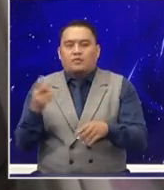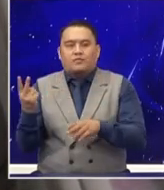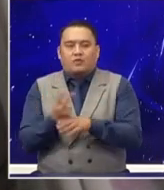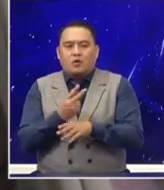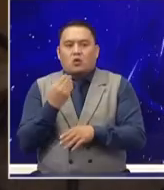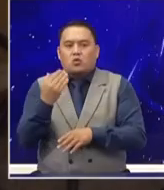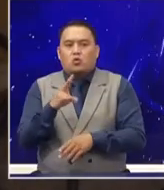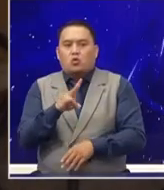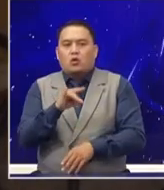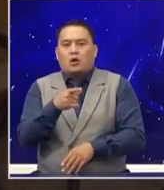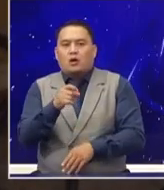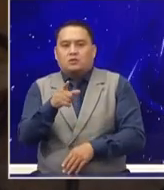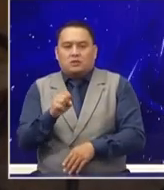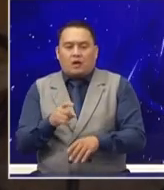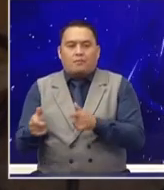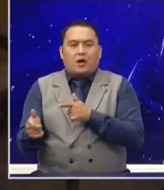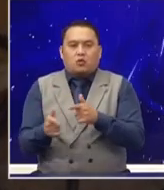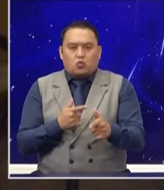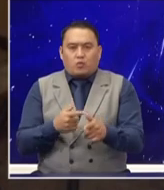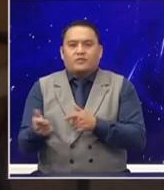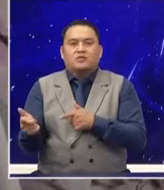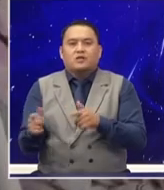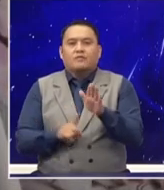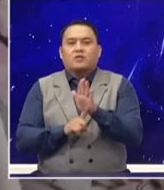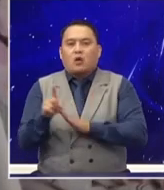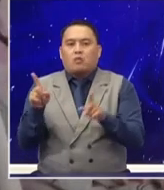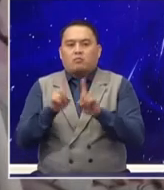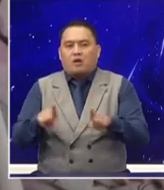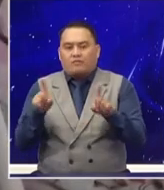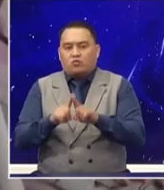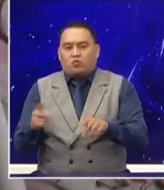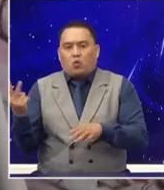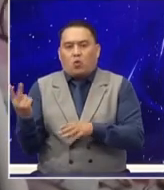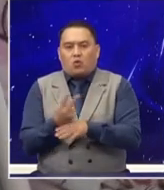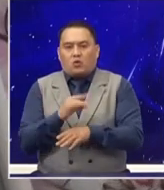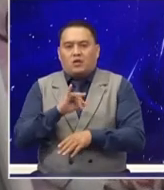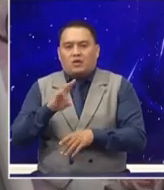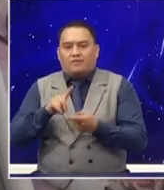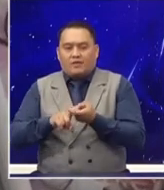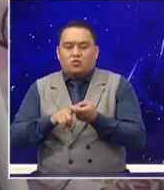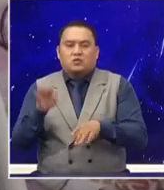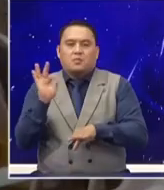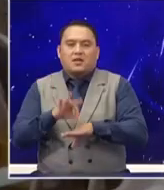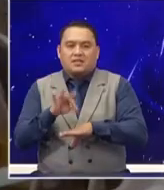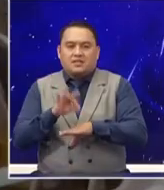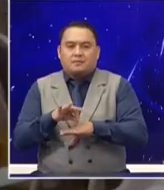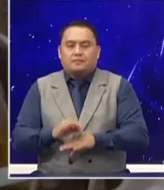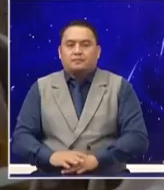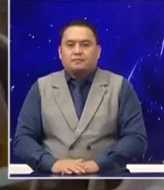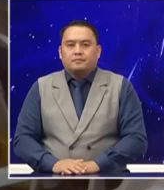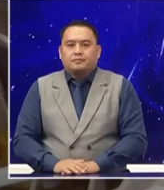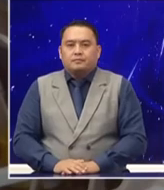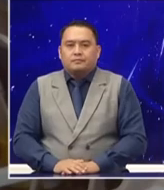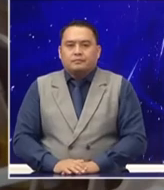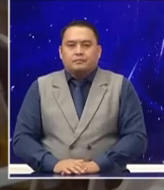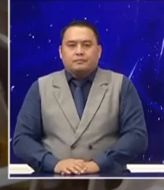По словам Нургазы, врачи готовы ко всему, даже если начнется очередная волна инфекционной болезни. Мы